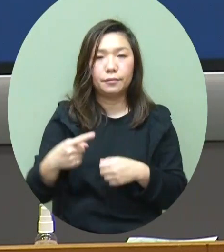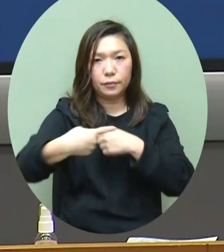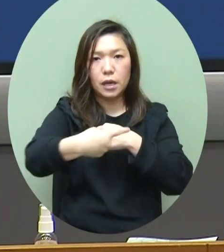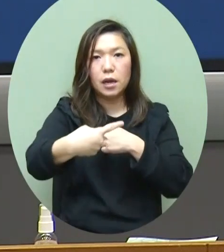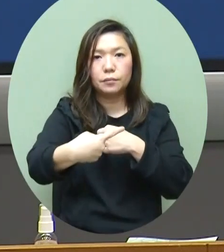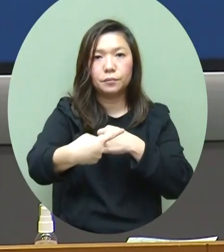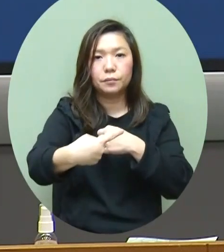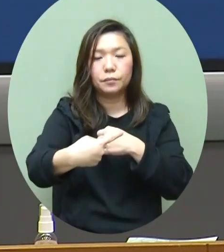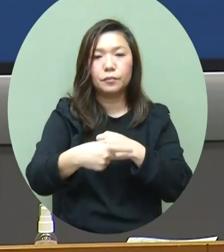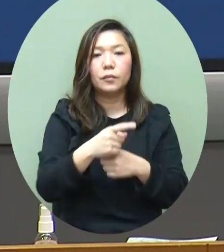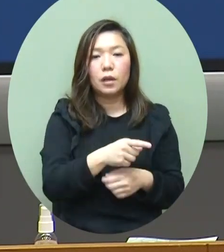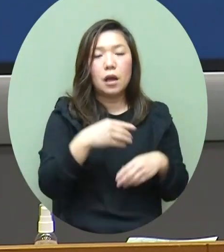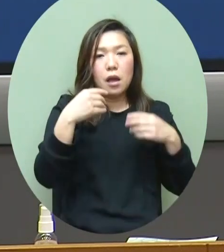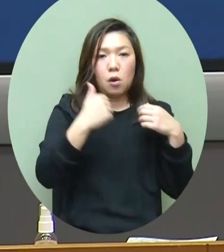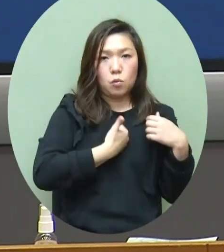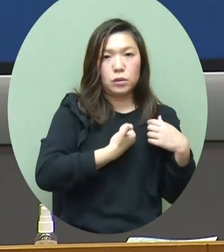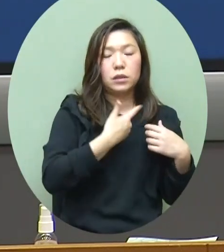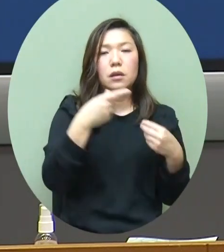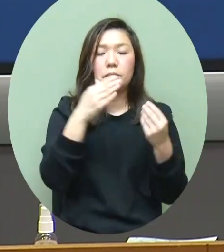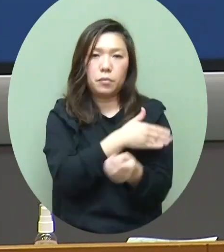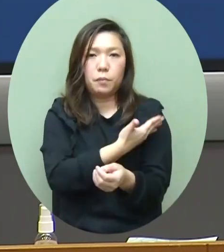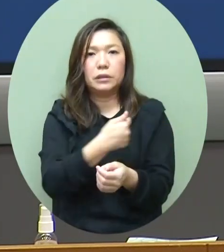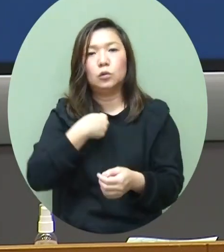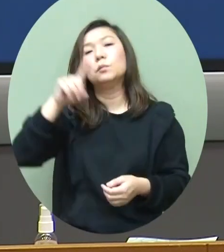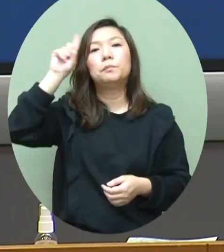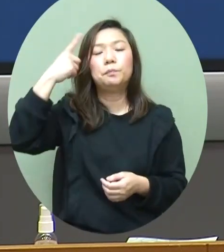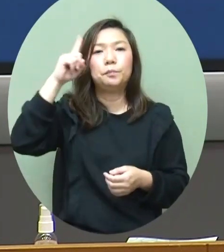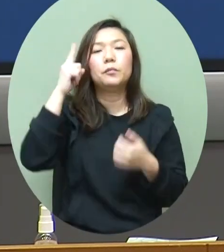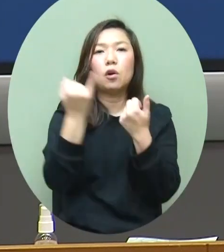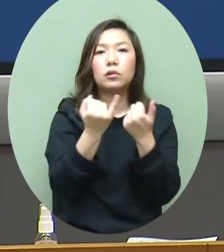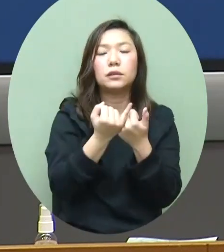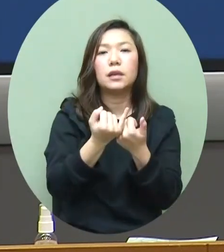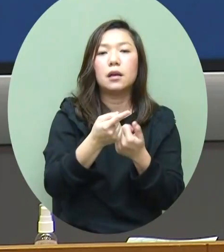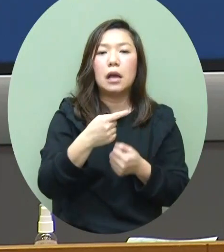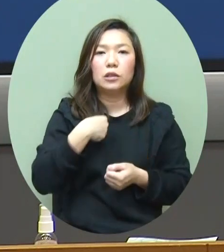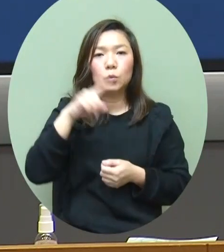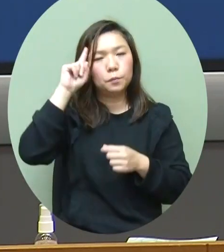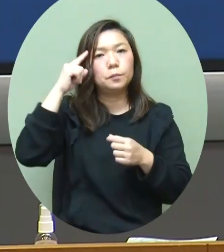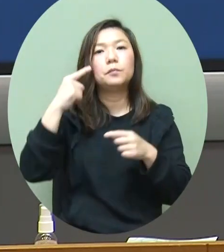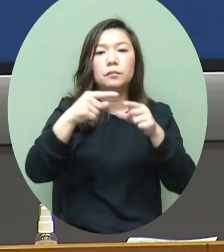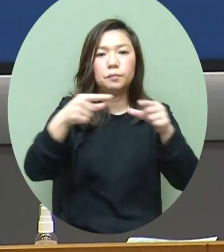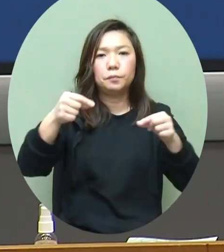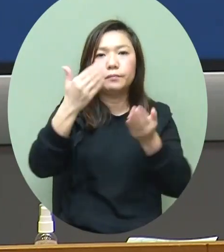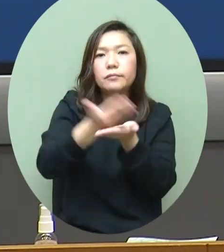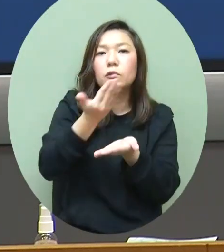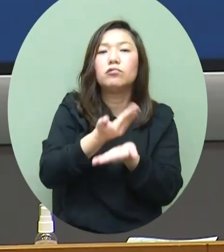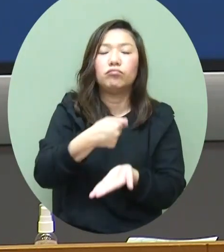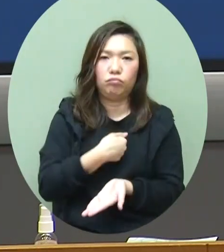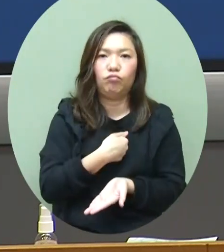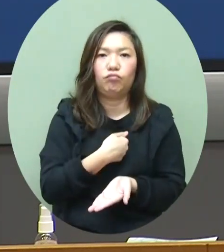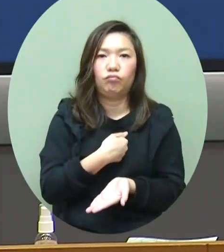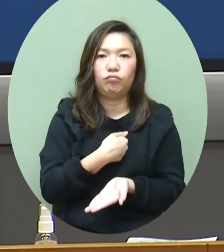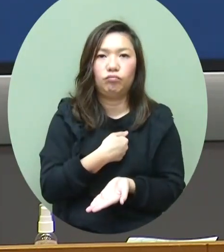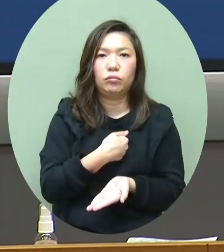呢就是教職員和學生是需要每天做這個快速抗原的測試，